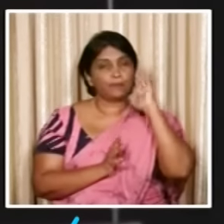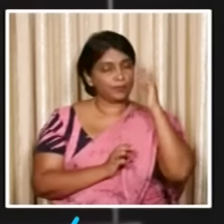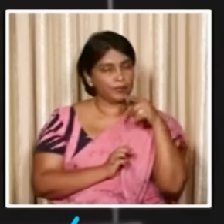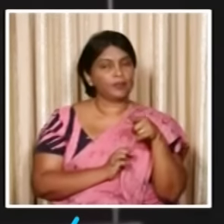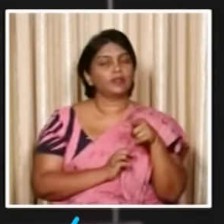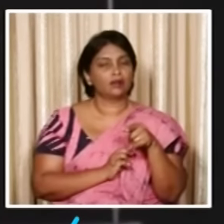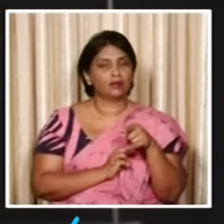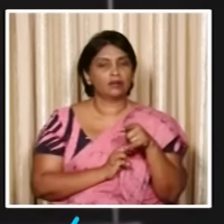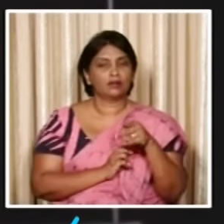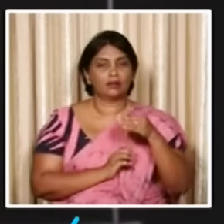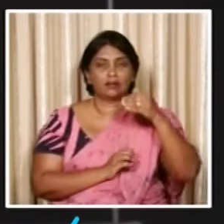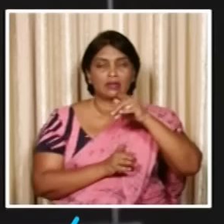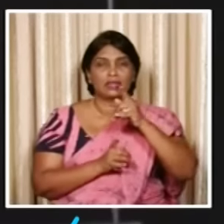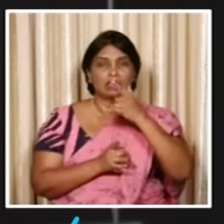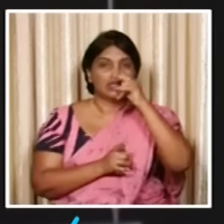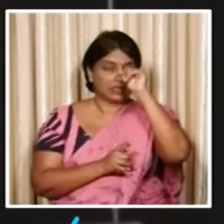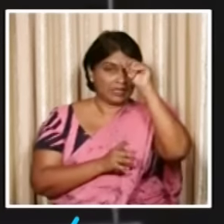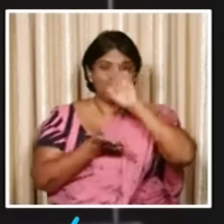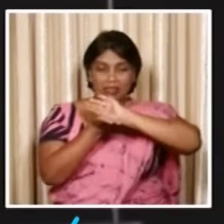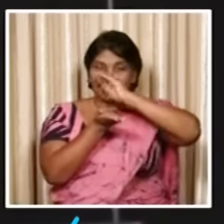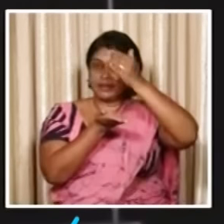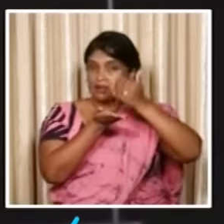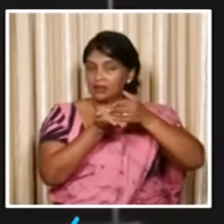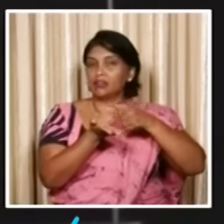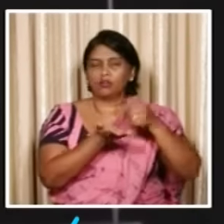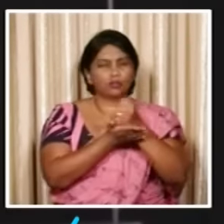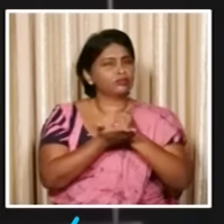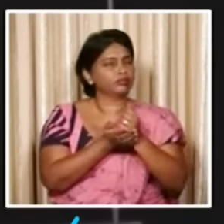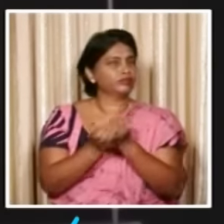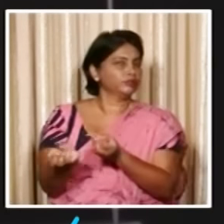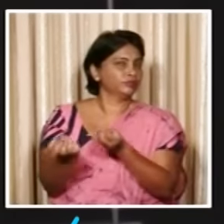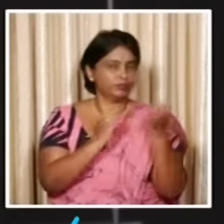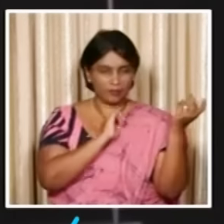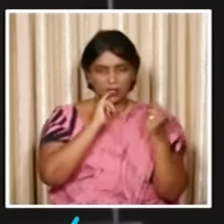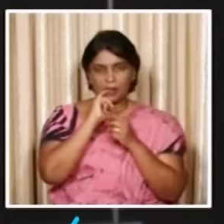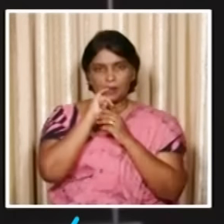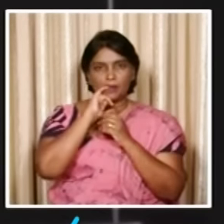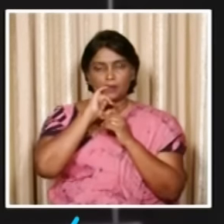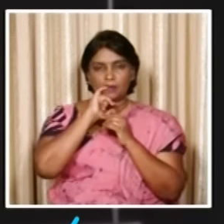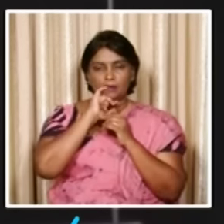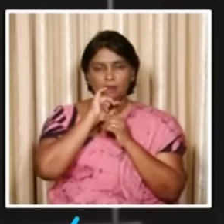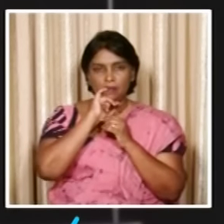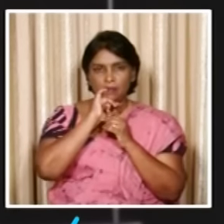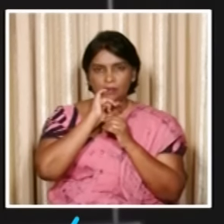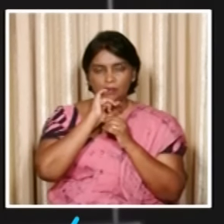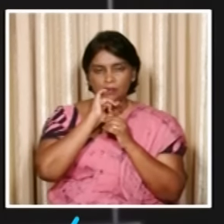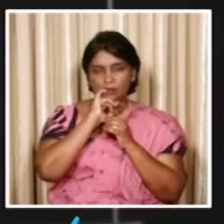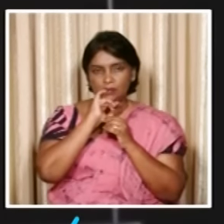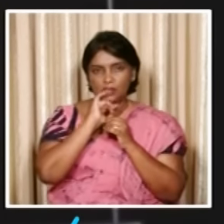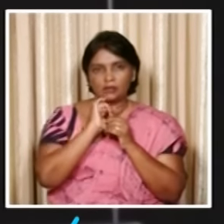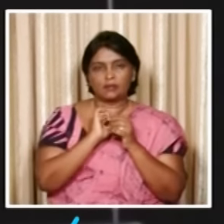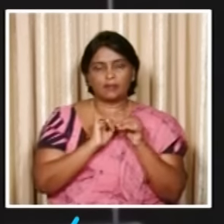ஆதிலிங்கம் அடியோடு பெயர்த்தெடுக்கப்பட்டு அருகில் இருந்த புதருக்குள் வீசப்பட்டிருந்ததோடு பிள்ளையார், அம்மன், பைரவர் உள்ளிட்ட தெய்வ